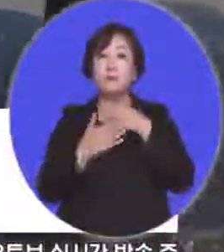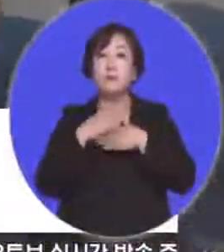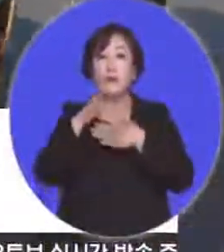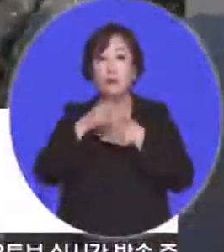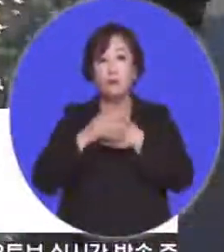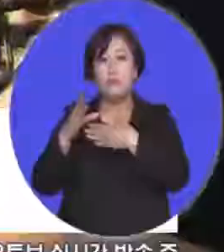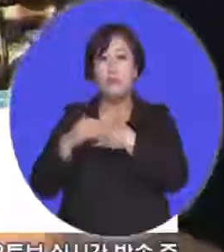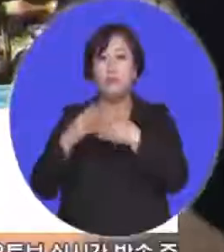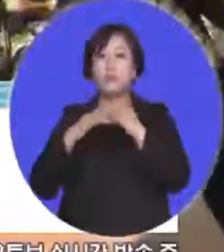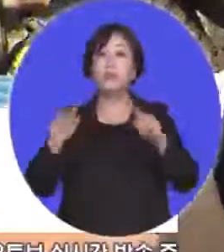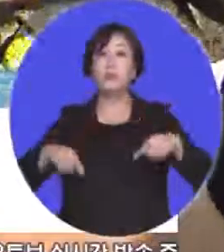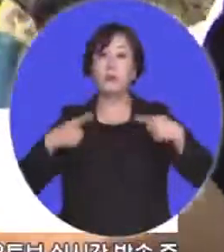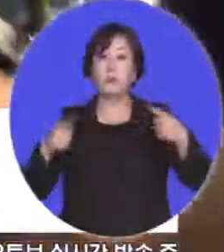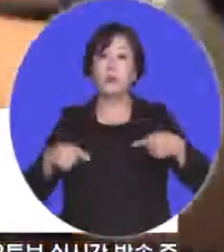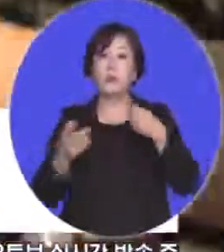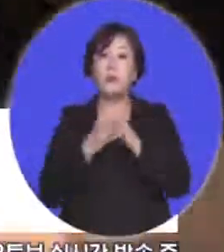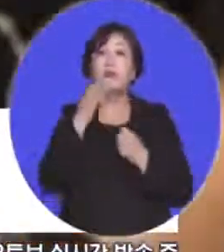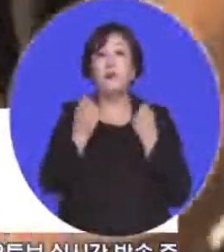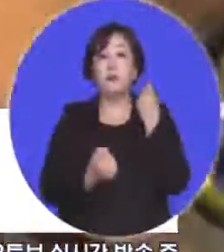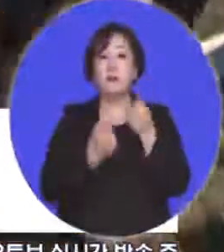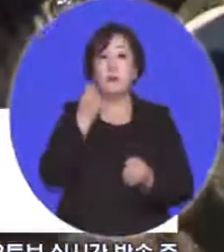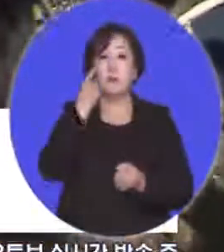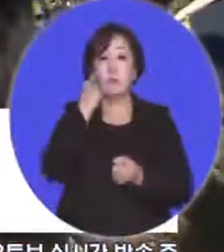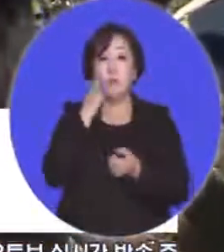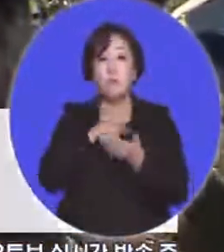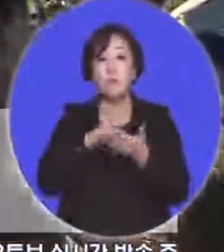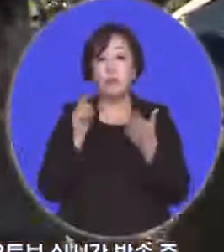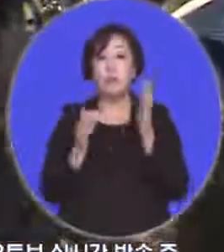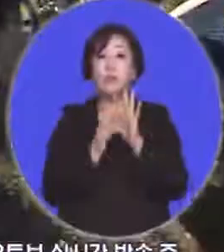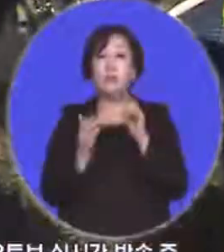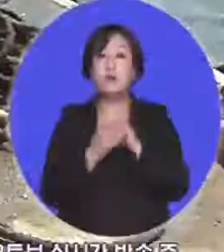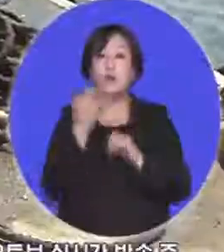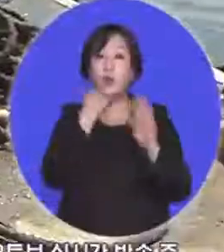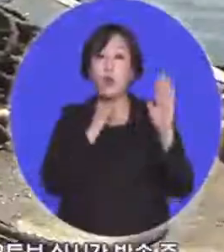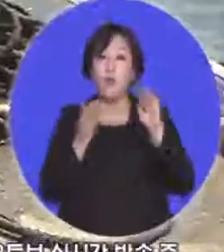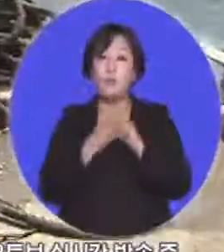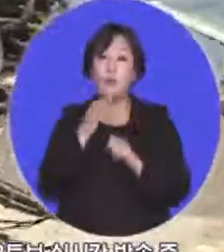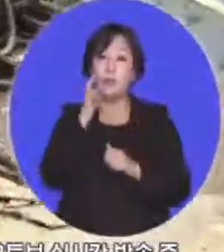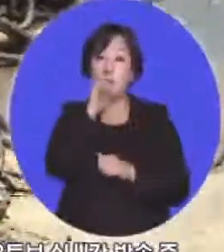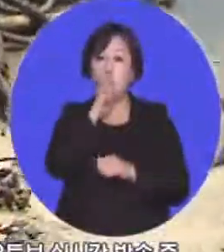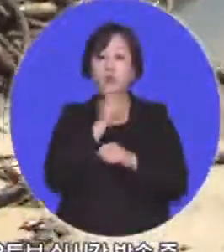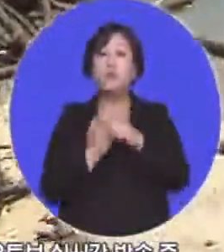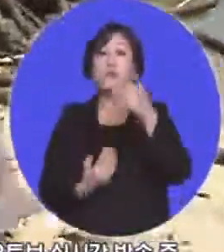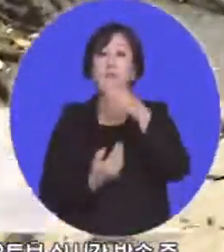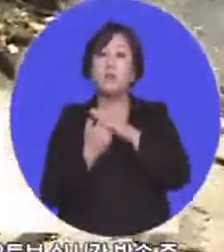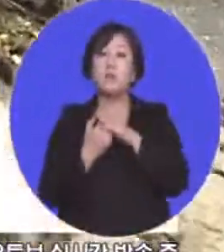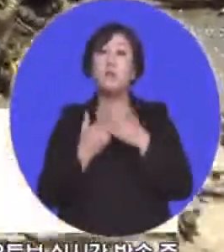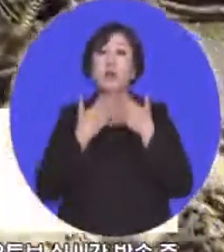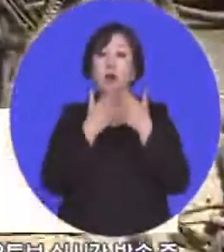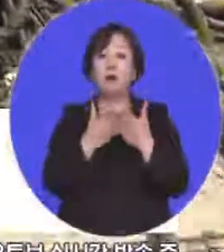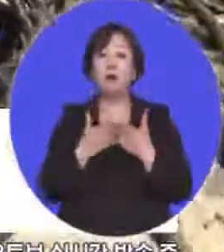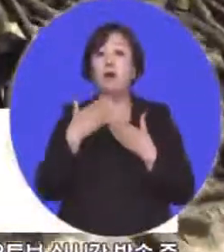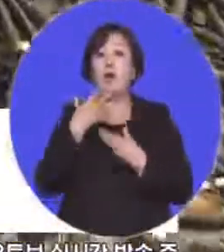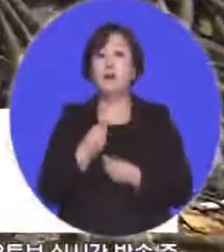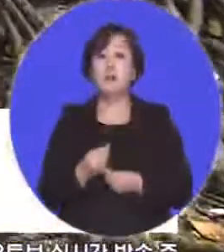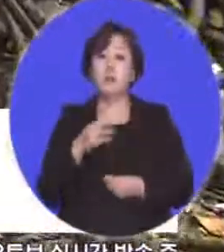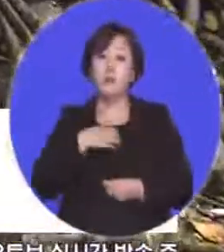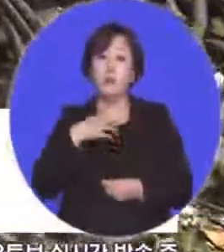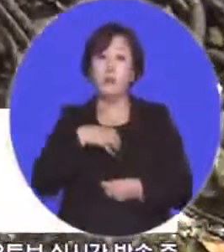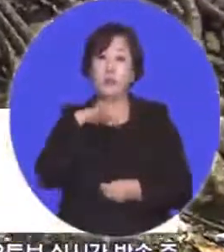타이어 심지어 자전거도 눈에 뜁니다 바다 오염과 항만 안전에 위협이 되는 일은 해양